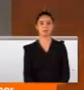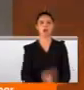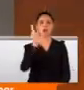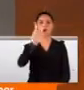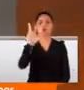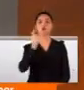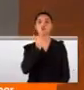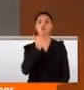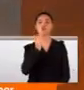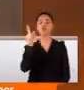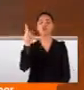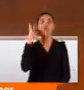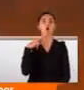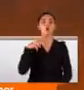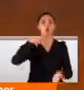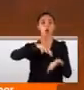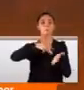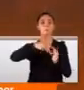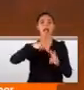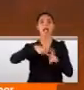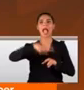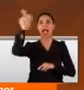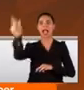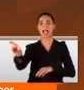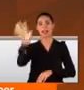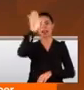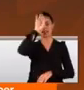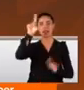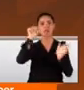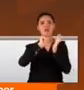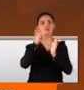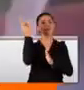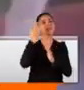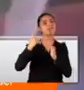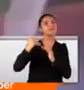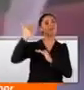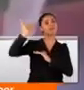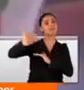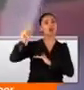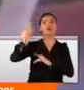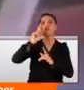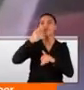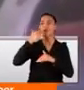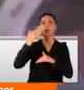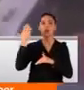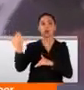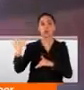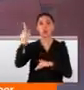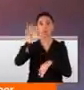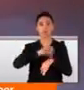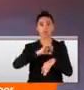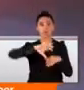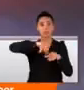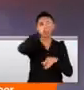33 yaşındaki Rus manken Elena Sergeyeva İstanbul Şişli'de dolaşmaya çıkmıştı. O farkında değildi ama bu sırada bir